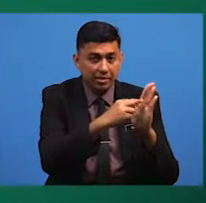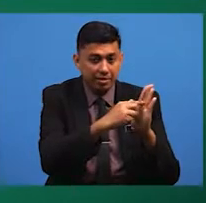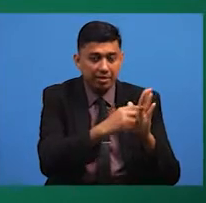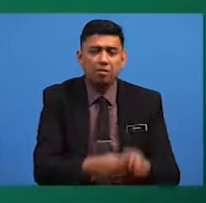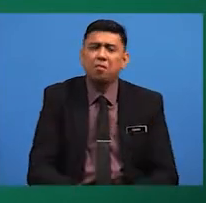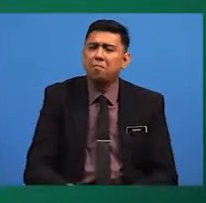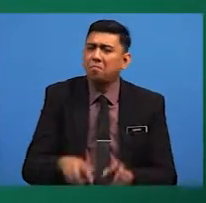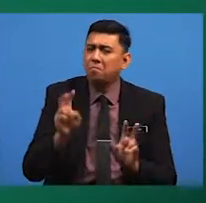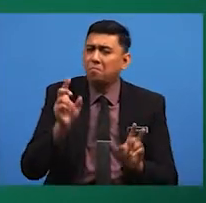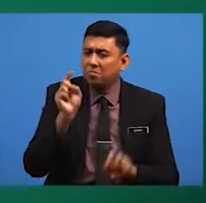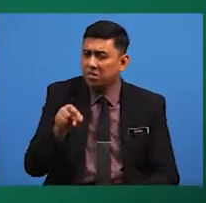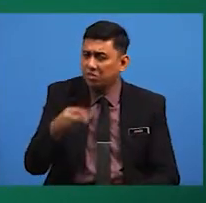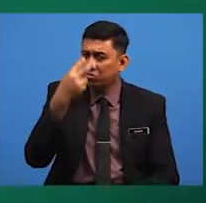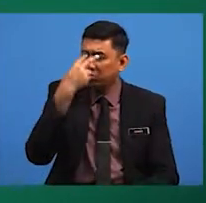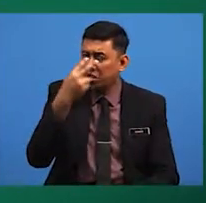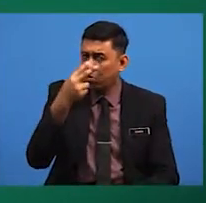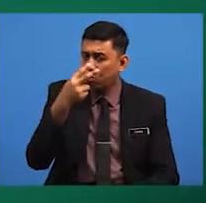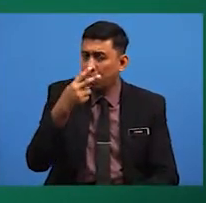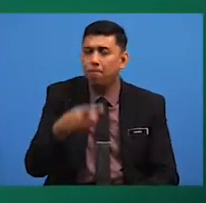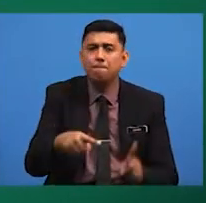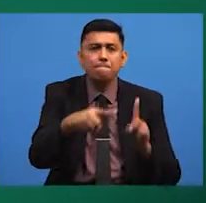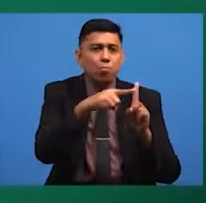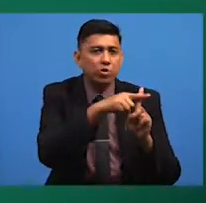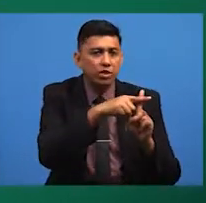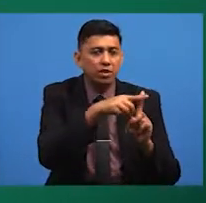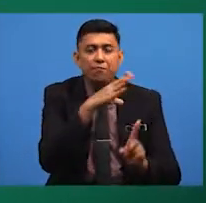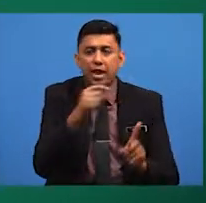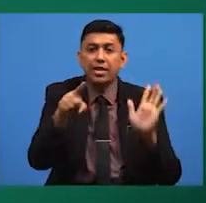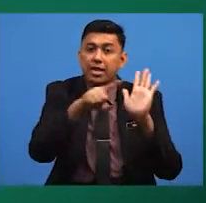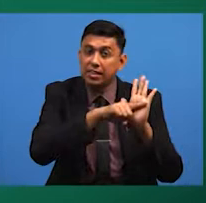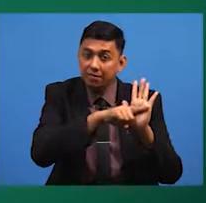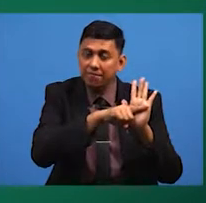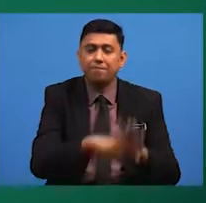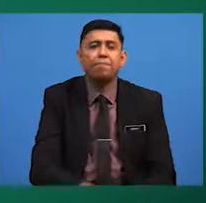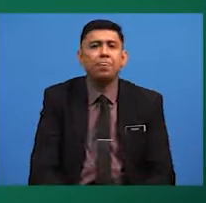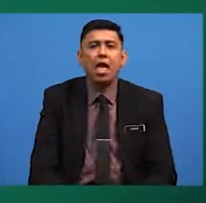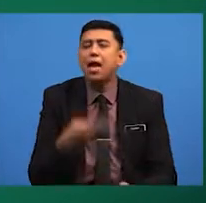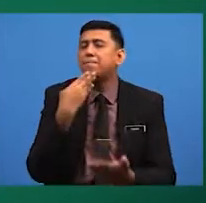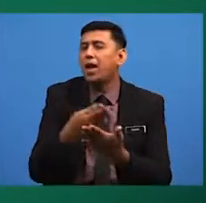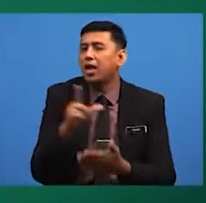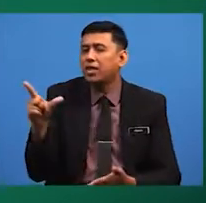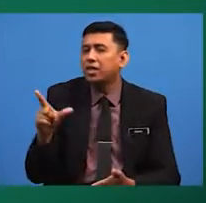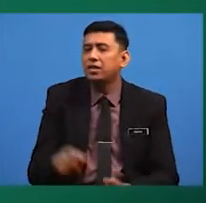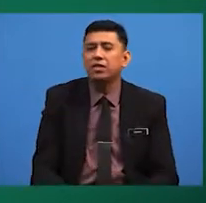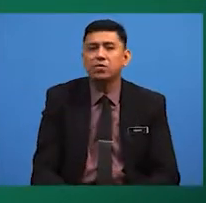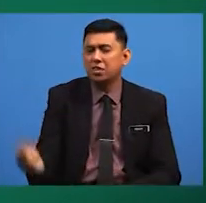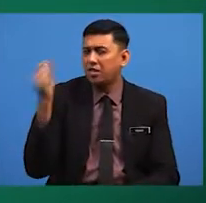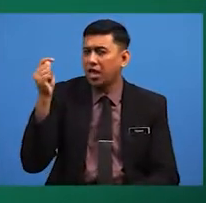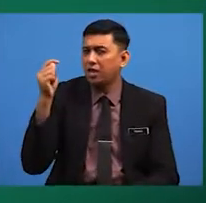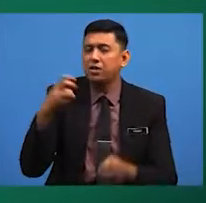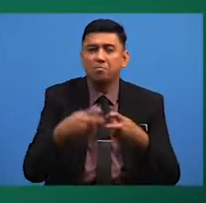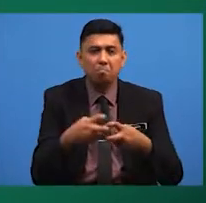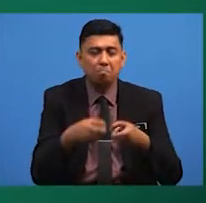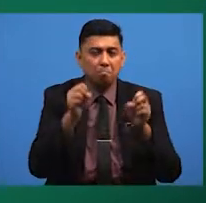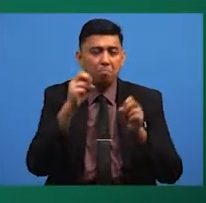pasti melihat pernah melihat Terminal politik dan negatif kan Baiklah tenaga elektrik